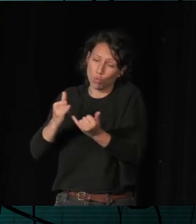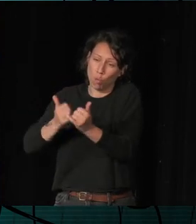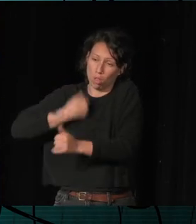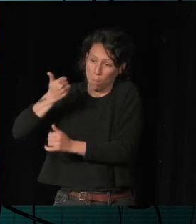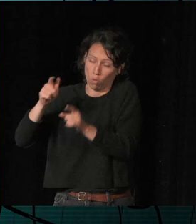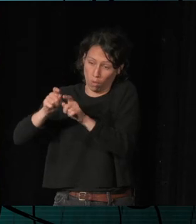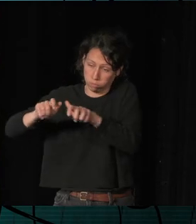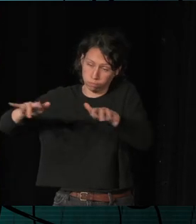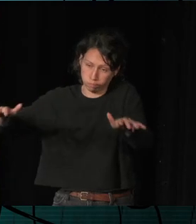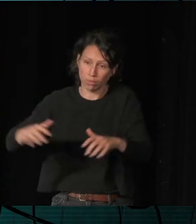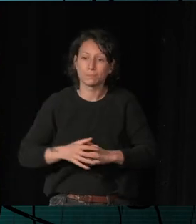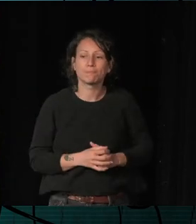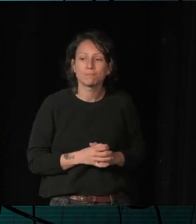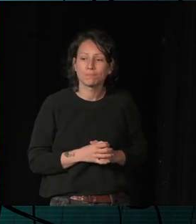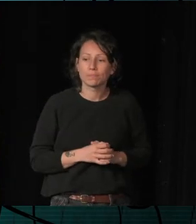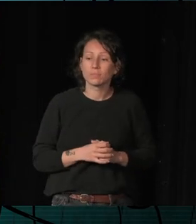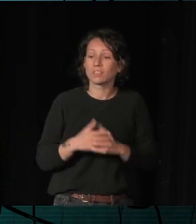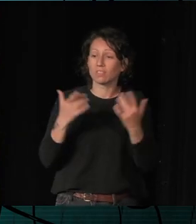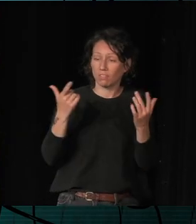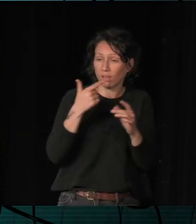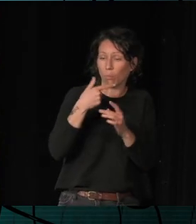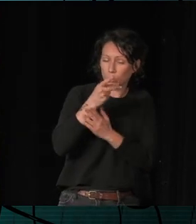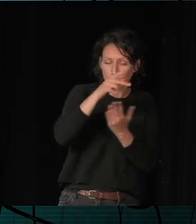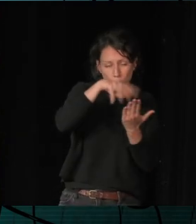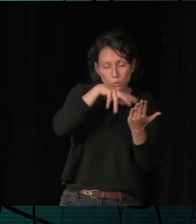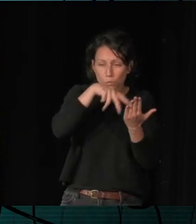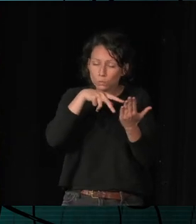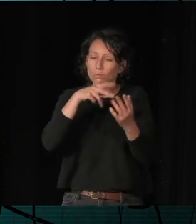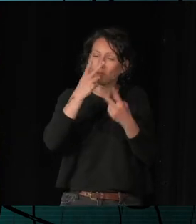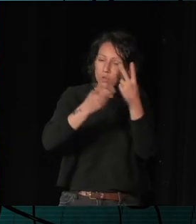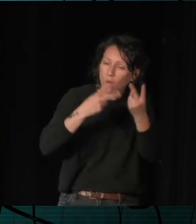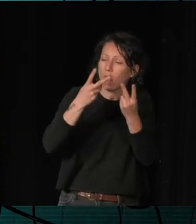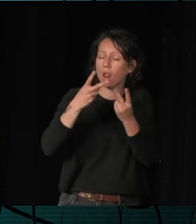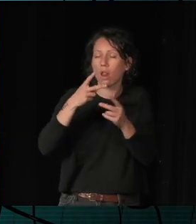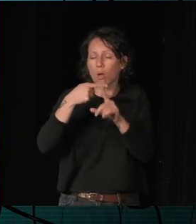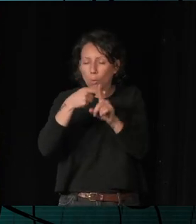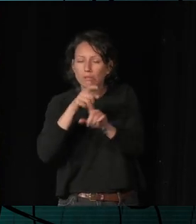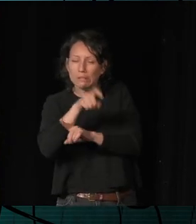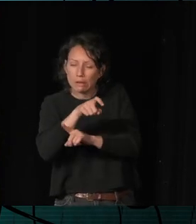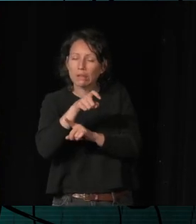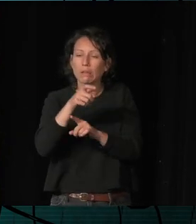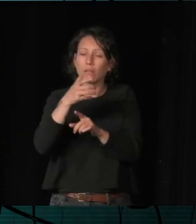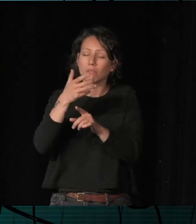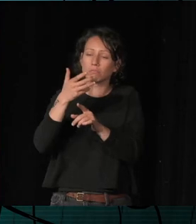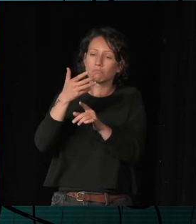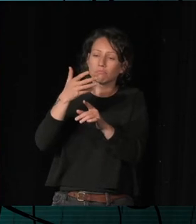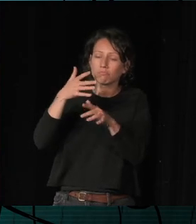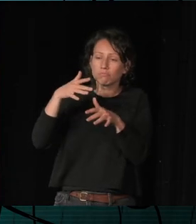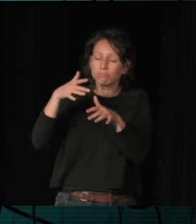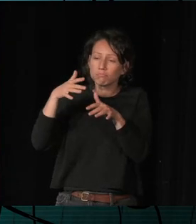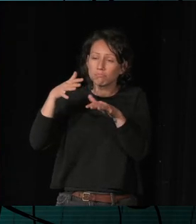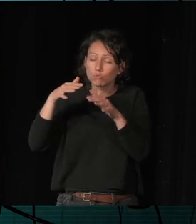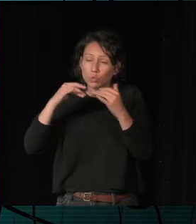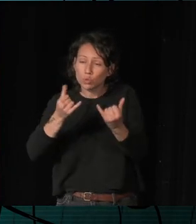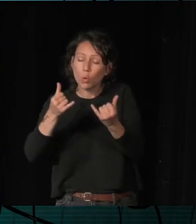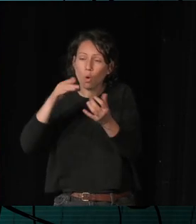Donc, roman visuel, point and click, walking simulator, aventures hybrides, films interactifs, on les appelle comme